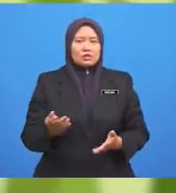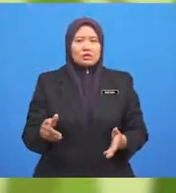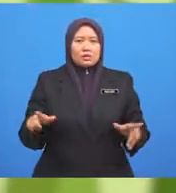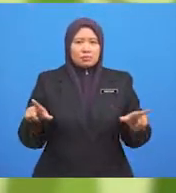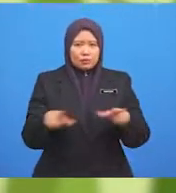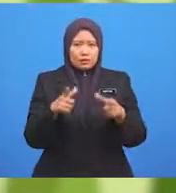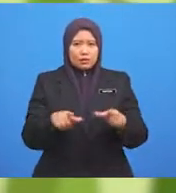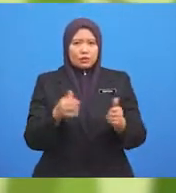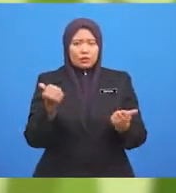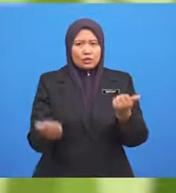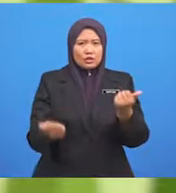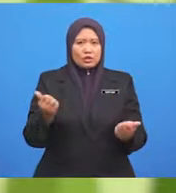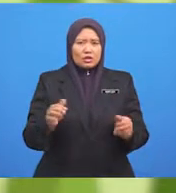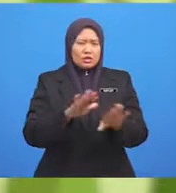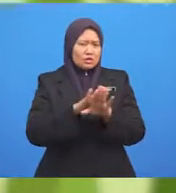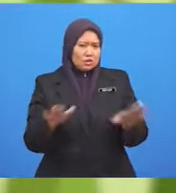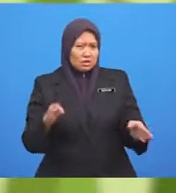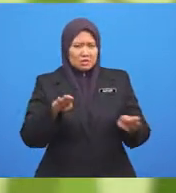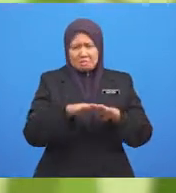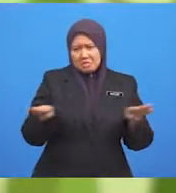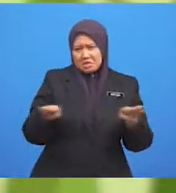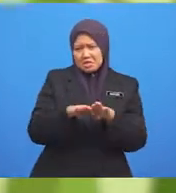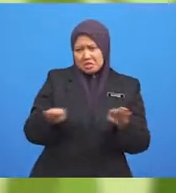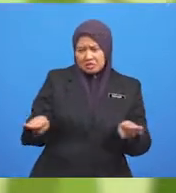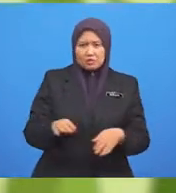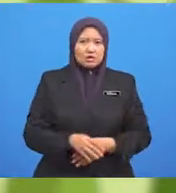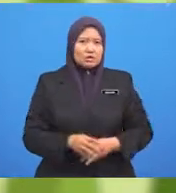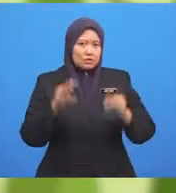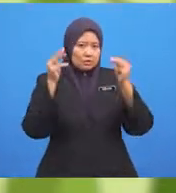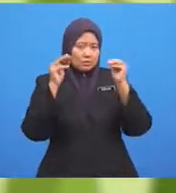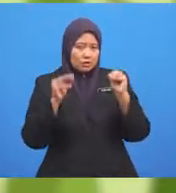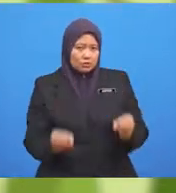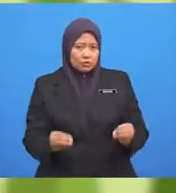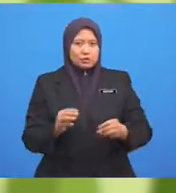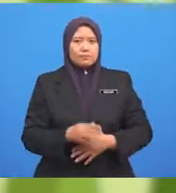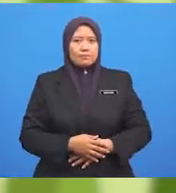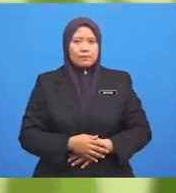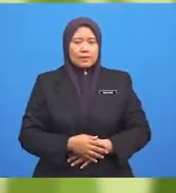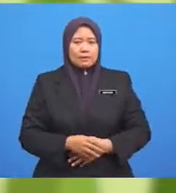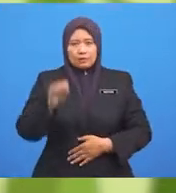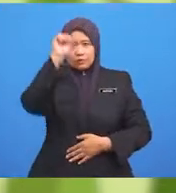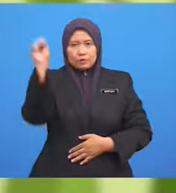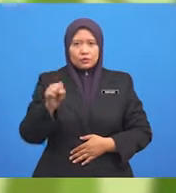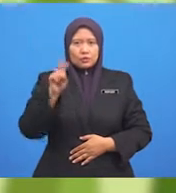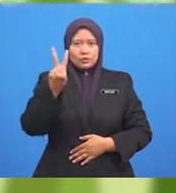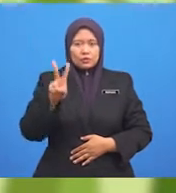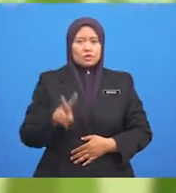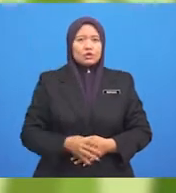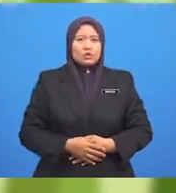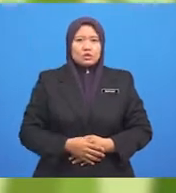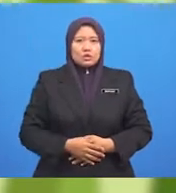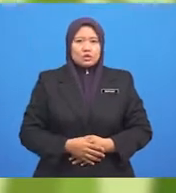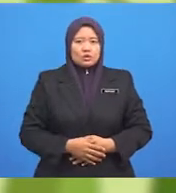tidak membeza-bezakan manusia. Persoalan kedua ialah persoalan hidup